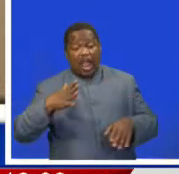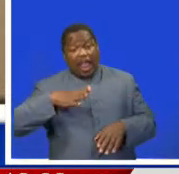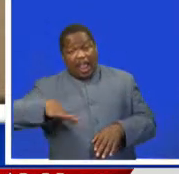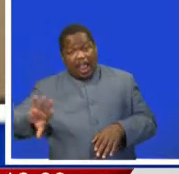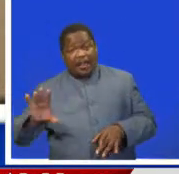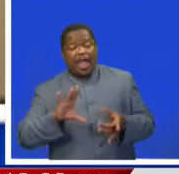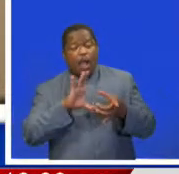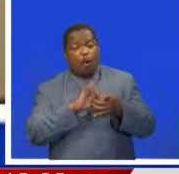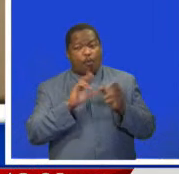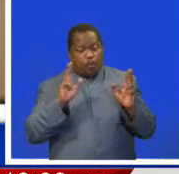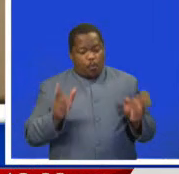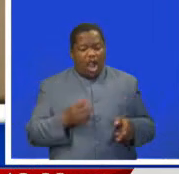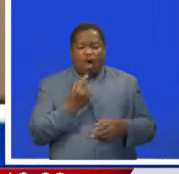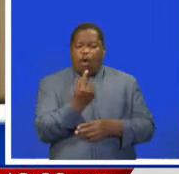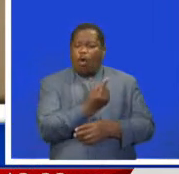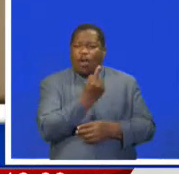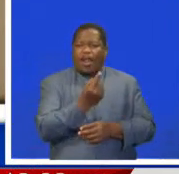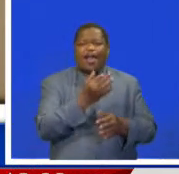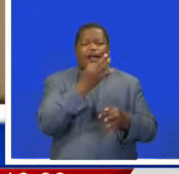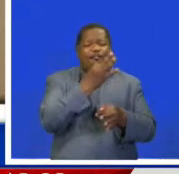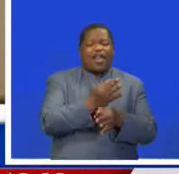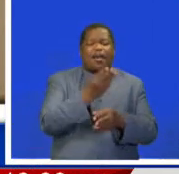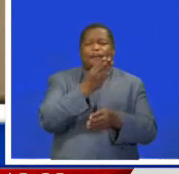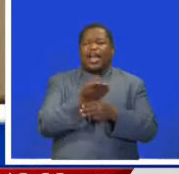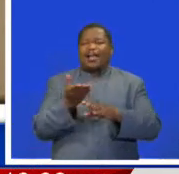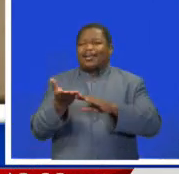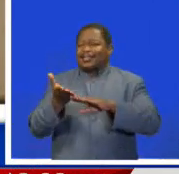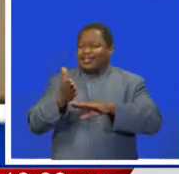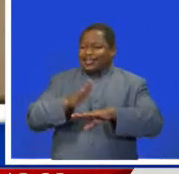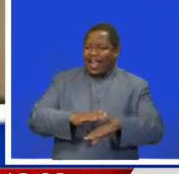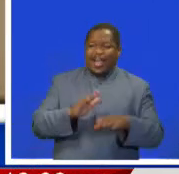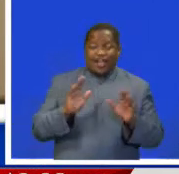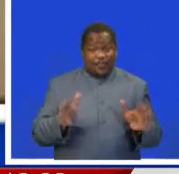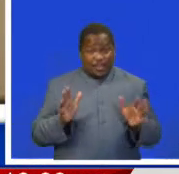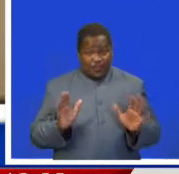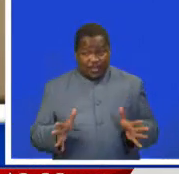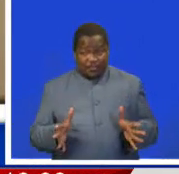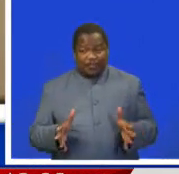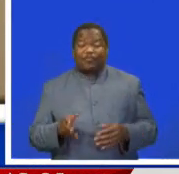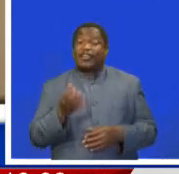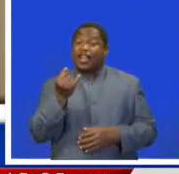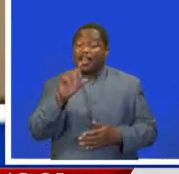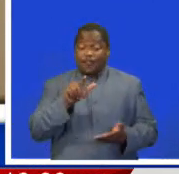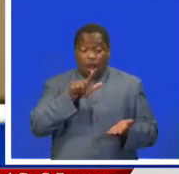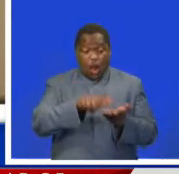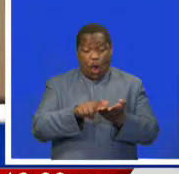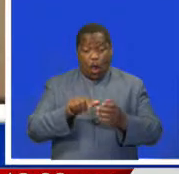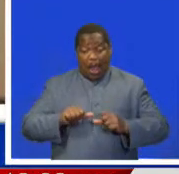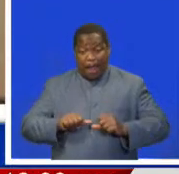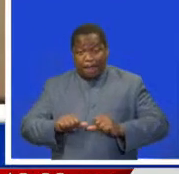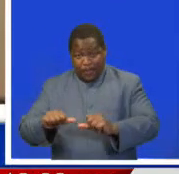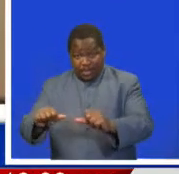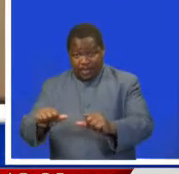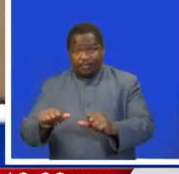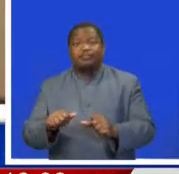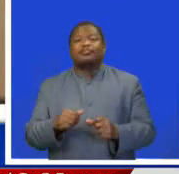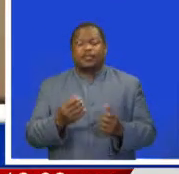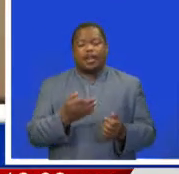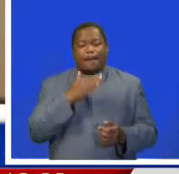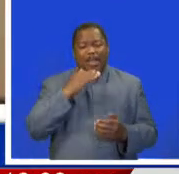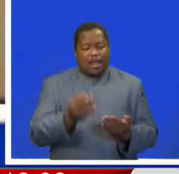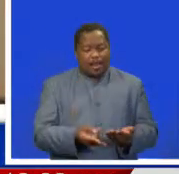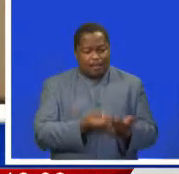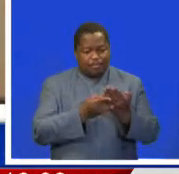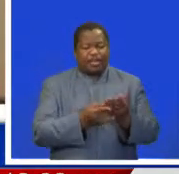ke bavikeleka ngoba ukhanza sokuthi awusuka thina lesibona ukuthi sinelimasela encunyana bese